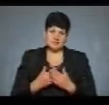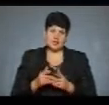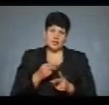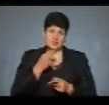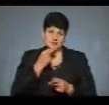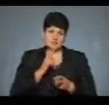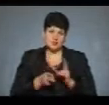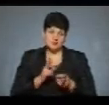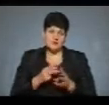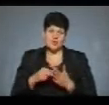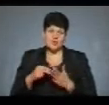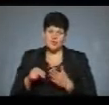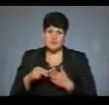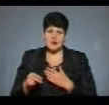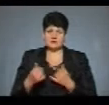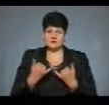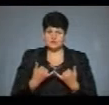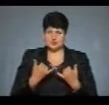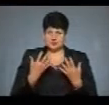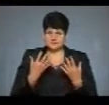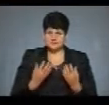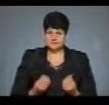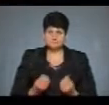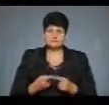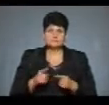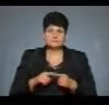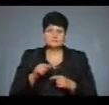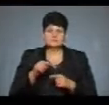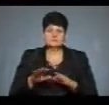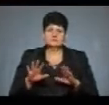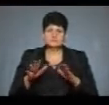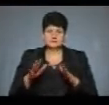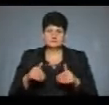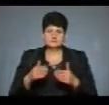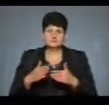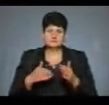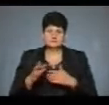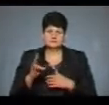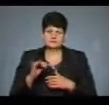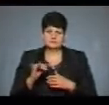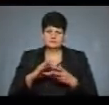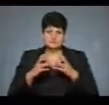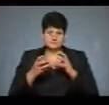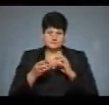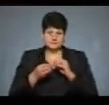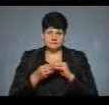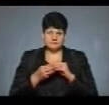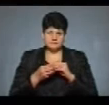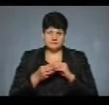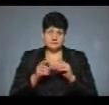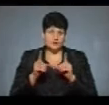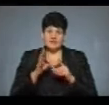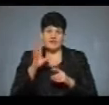готувати їсти, і купляти продукти на сьогоднішній день. І оце оцей момент якраз дає практичні результати, що все-таки ми не